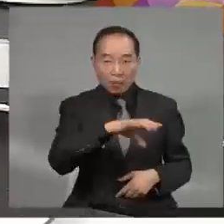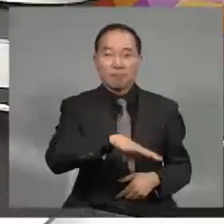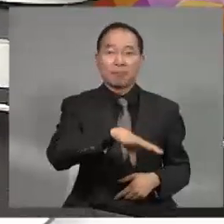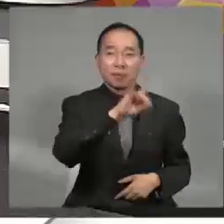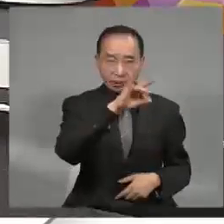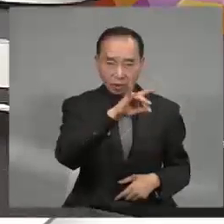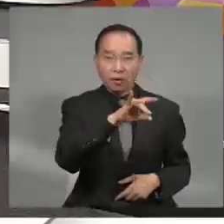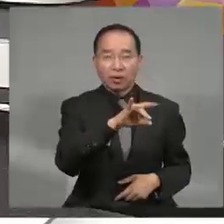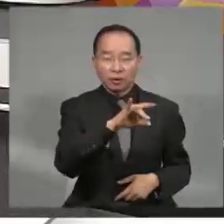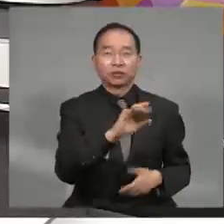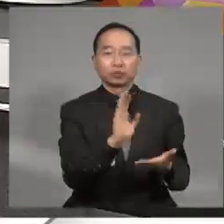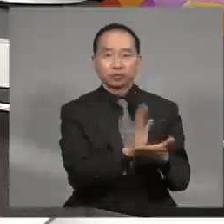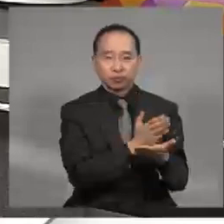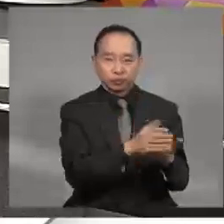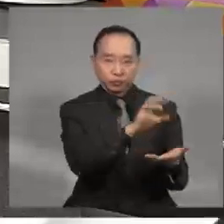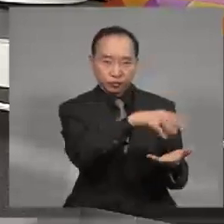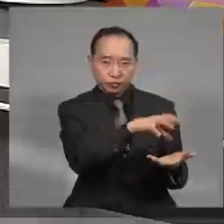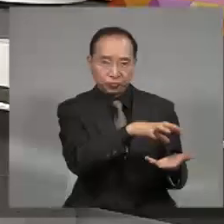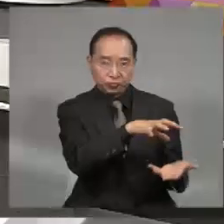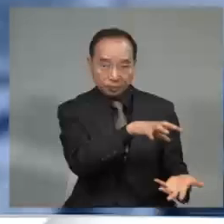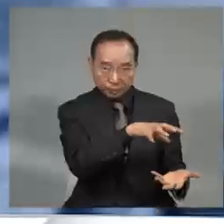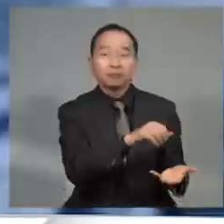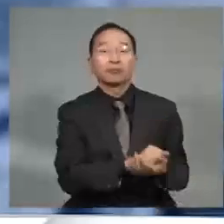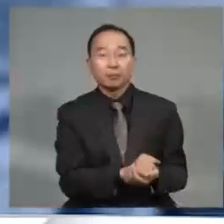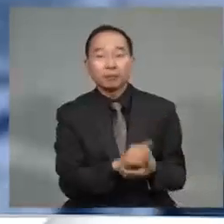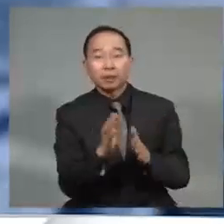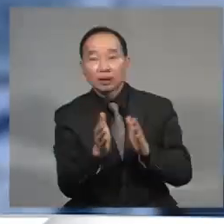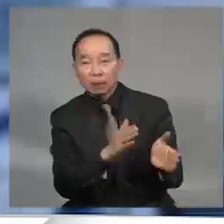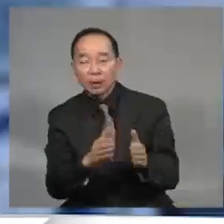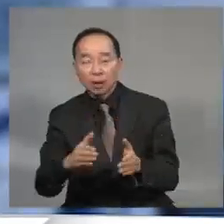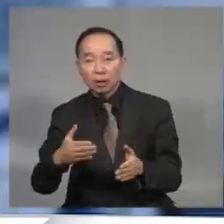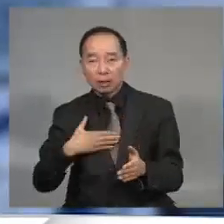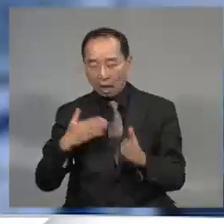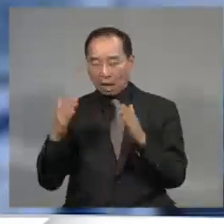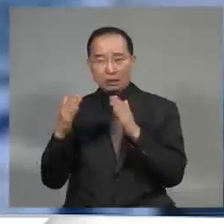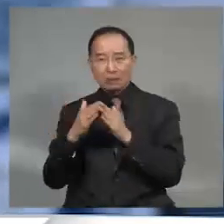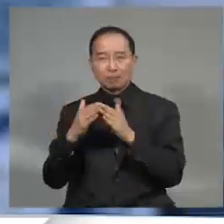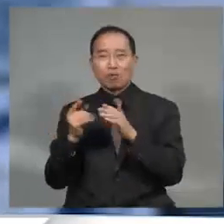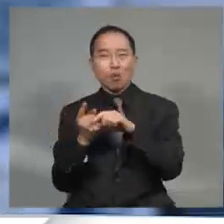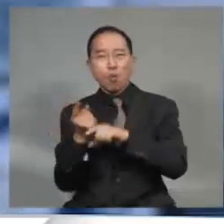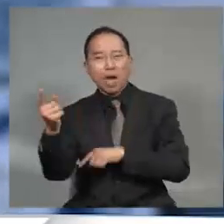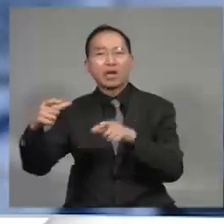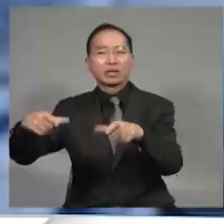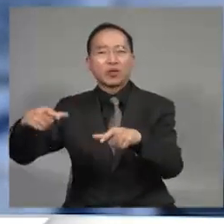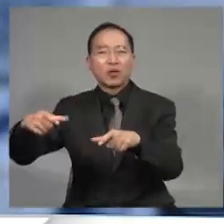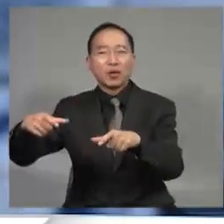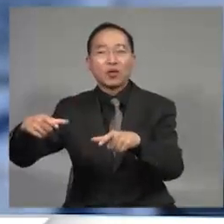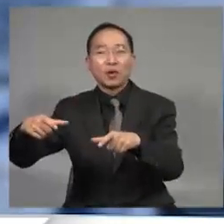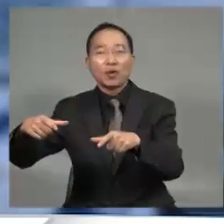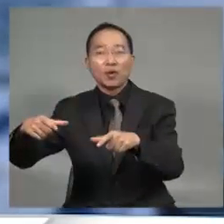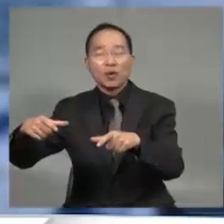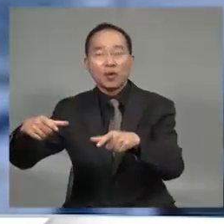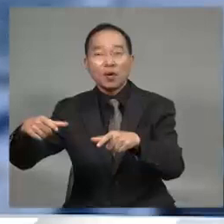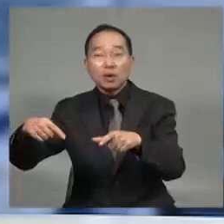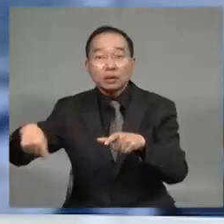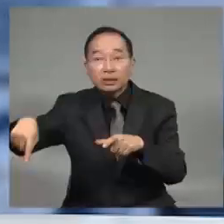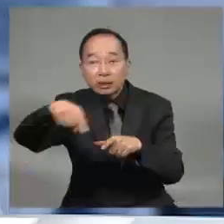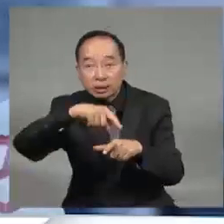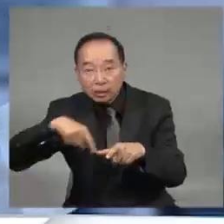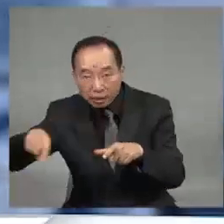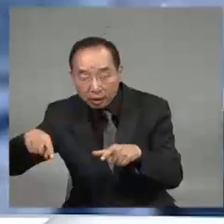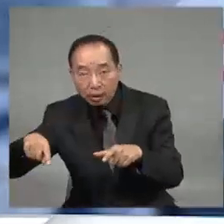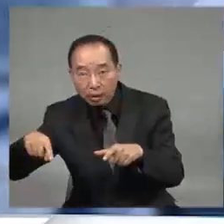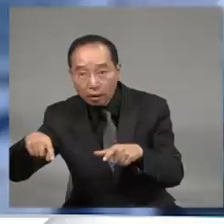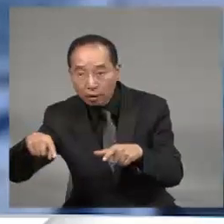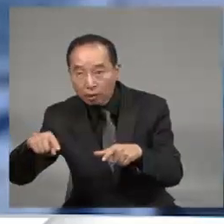예. 저희 회송용 봉투 수가 그 교부한 그 사전 투표 중에 관외 사전 투표하신 분이랑